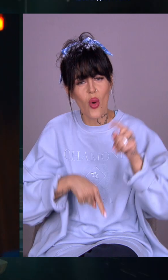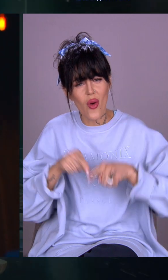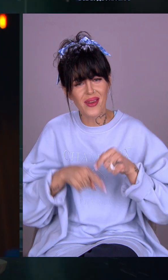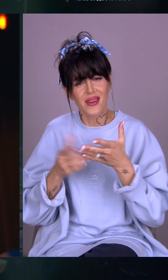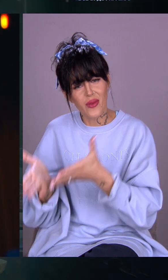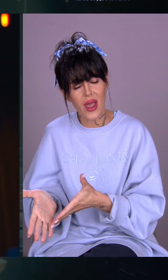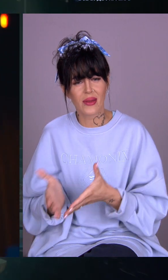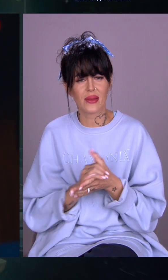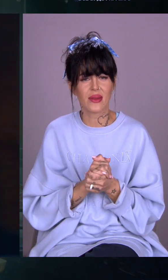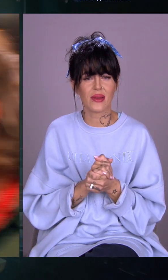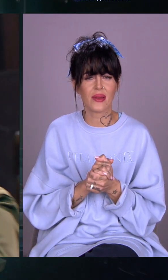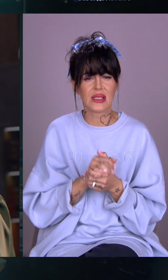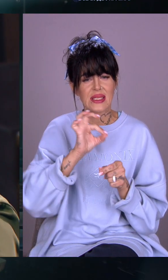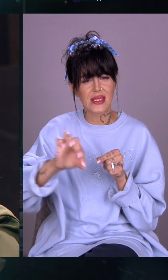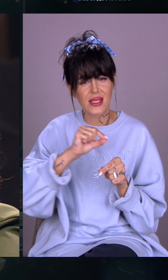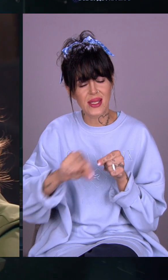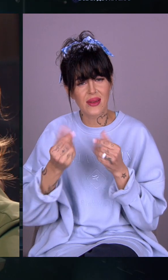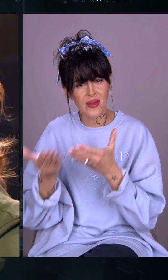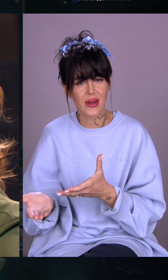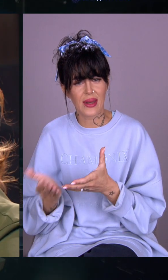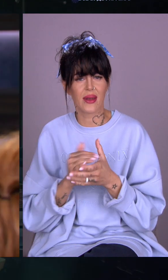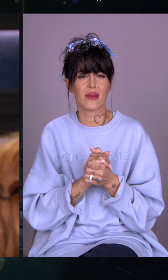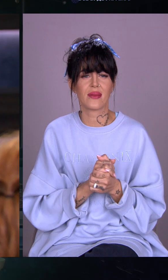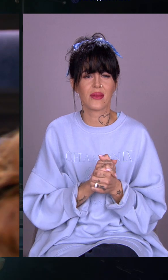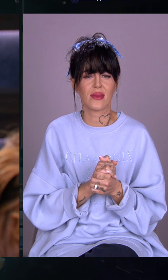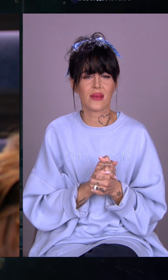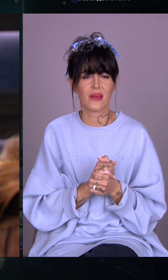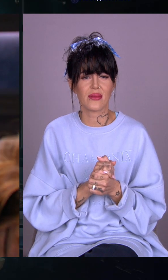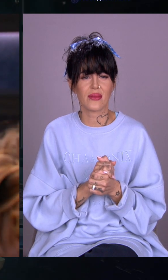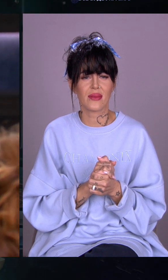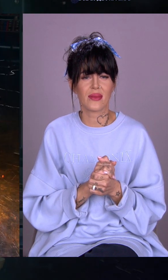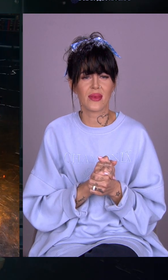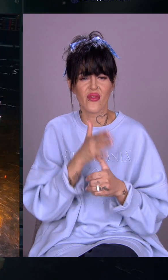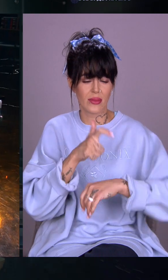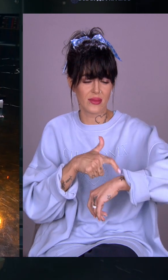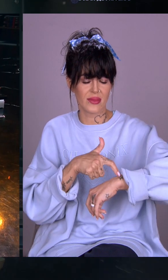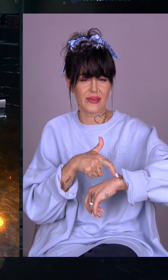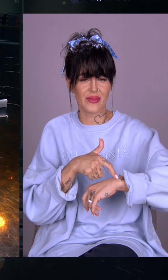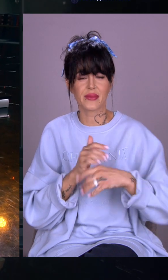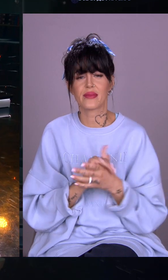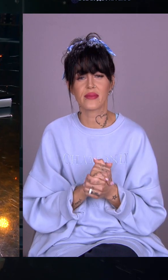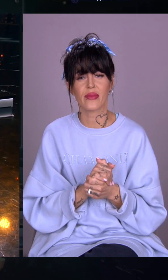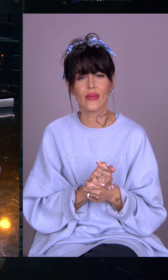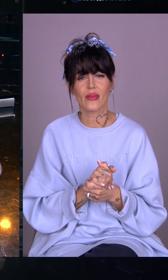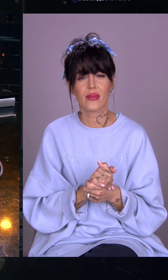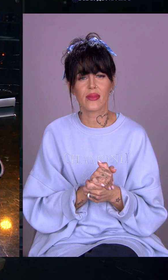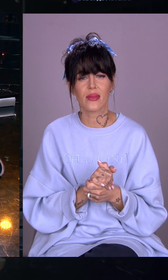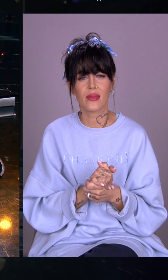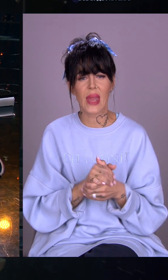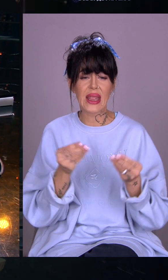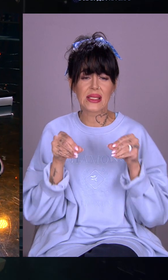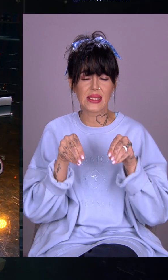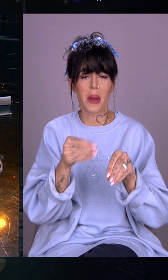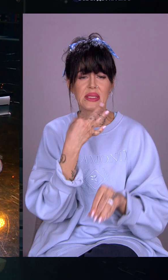Шваблики. Ні, що, сірники? Шваблики, а не кажеться вам, що ви задержались у нас? Давай вичерпано. Насіння давайте. Насіння,